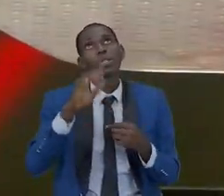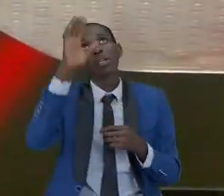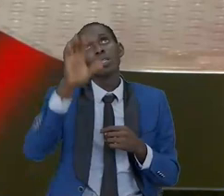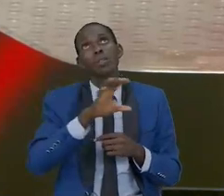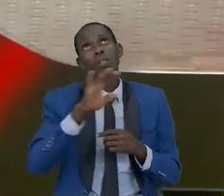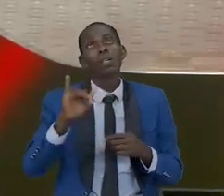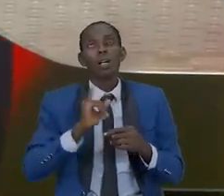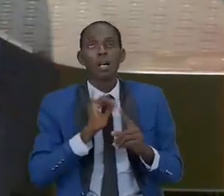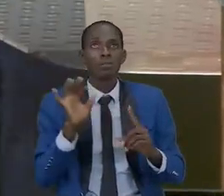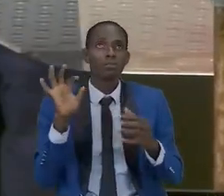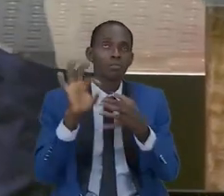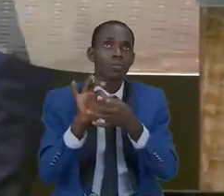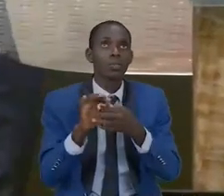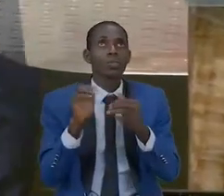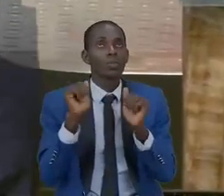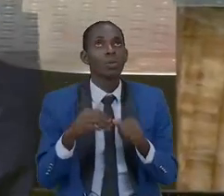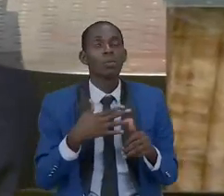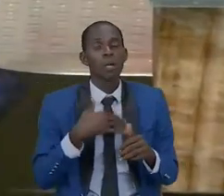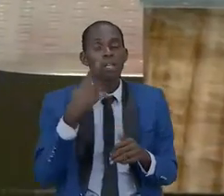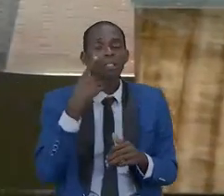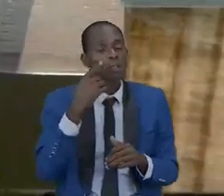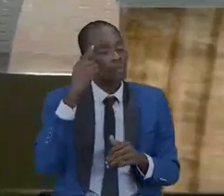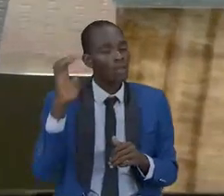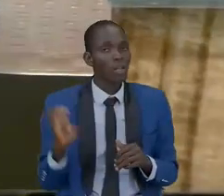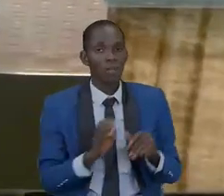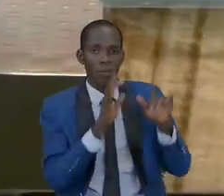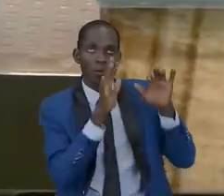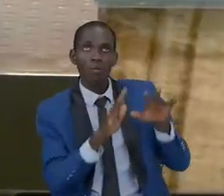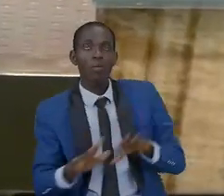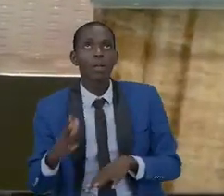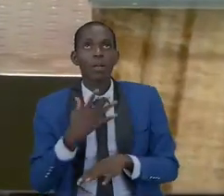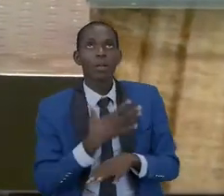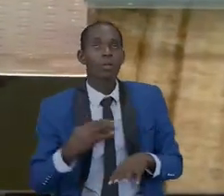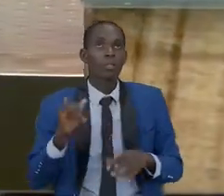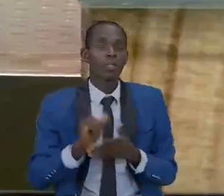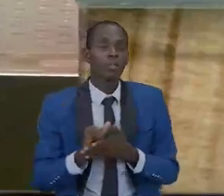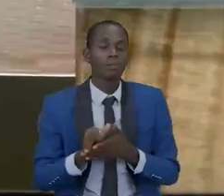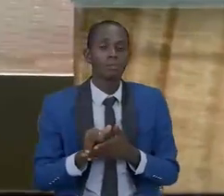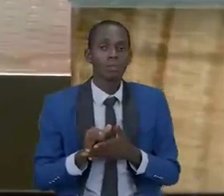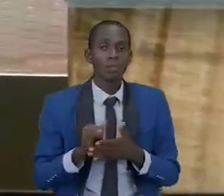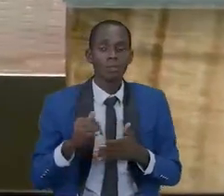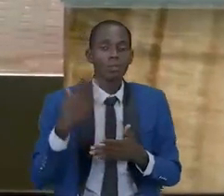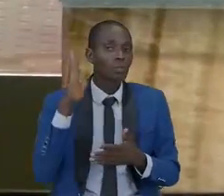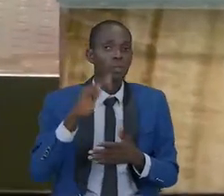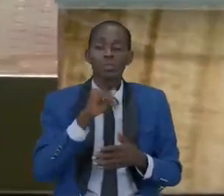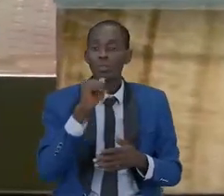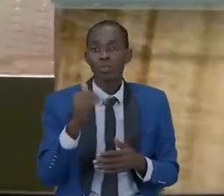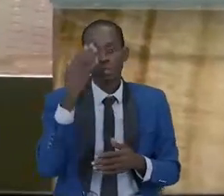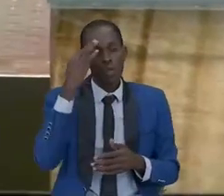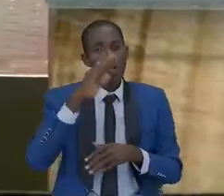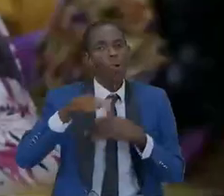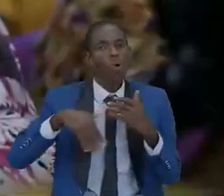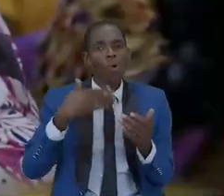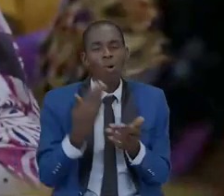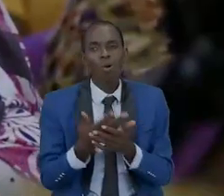sympa je viens au Calvaire je m'accré mes lames qui coulent pour toujours un Moselle ne peut me sauver toutes ces choses ne